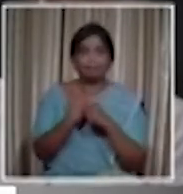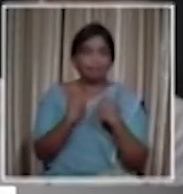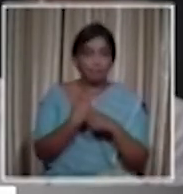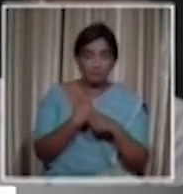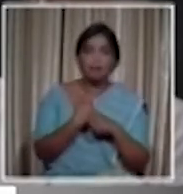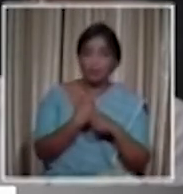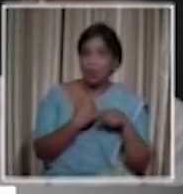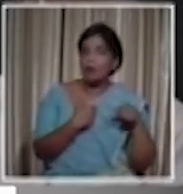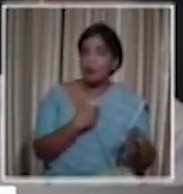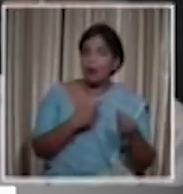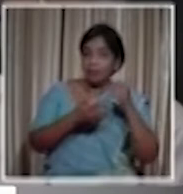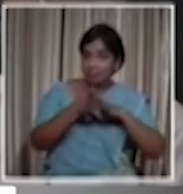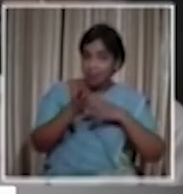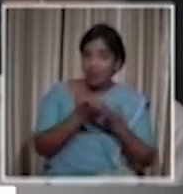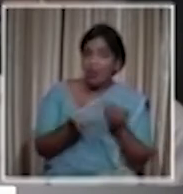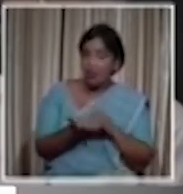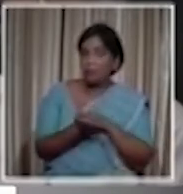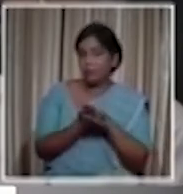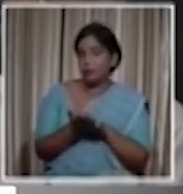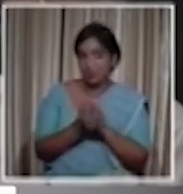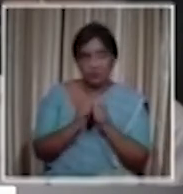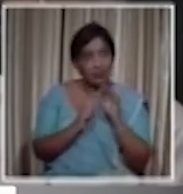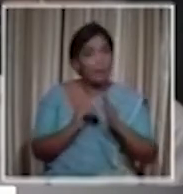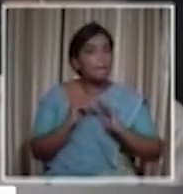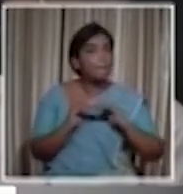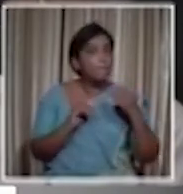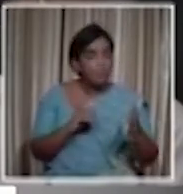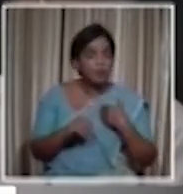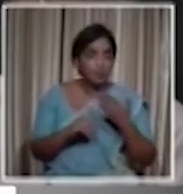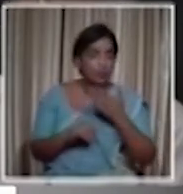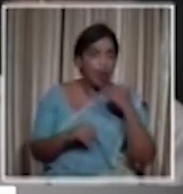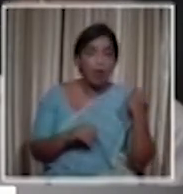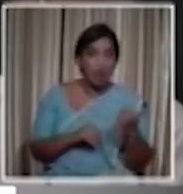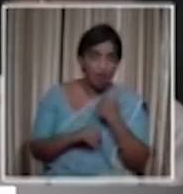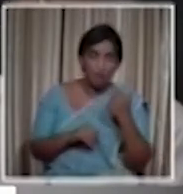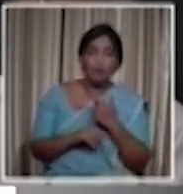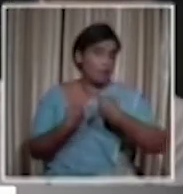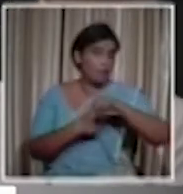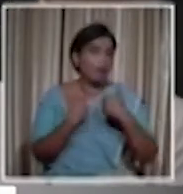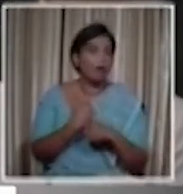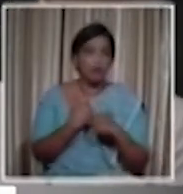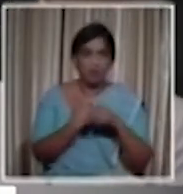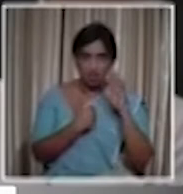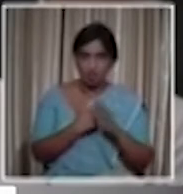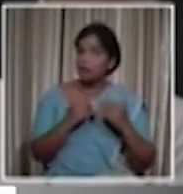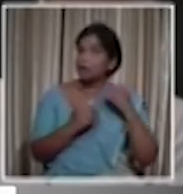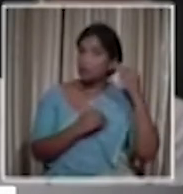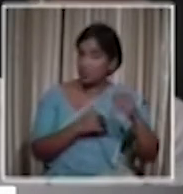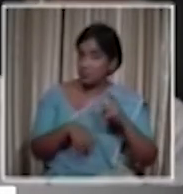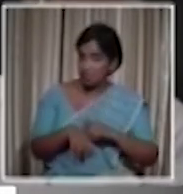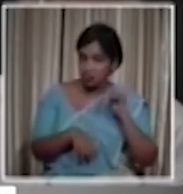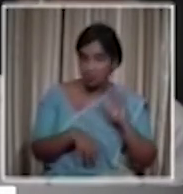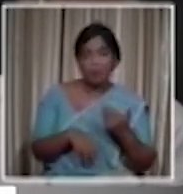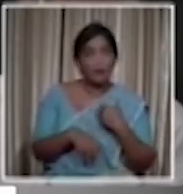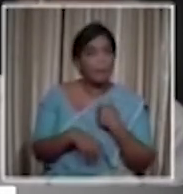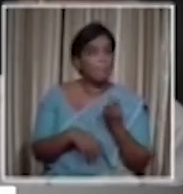අපි කරන්නේ කම්පියුටරේ රීසෙට් කිරීමයි. ඊට පස්සේ අපිට පුළුවන් නවීන මෙහෙයුම් පද්ධතියක් දාගන්න. ඉදිරි කාලයේ අපේ